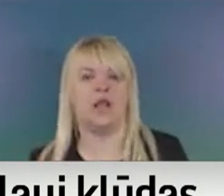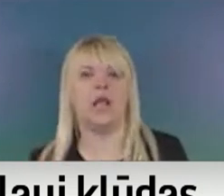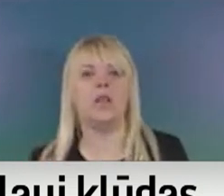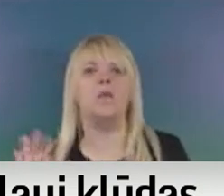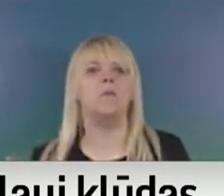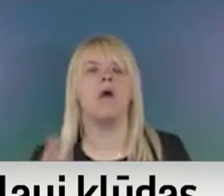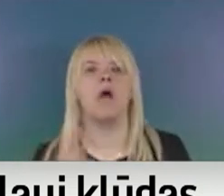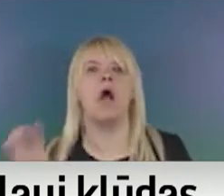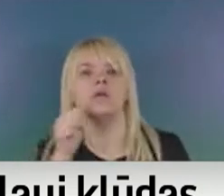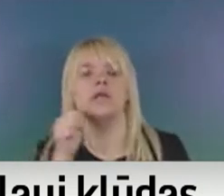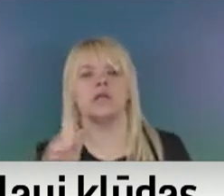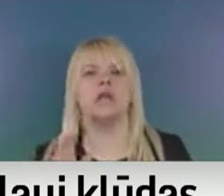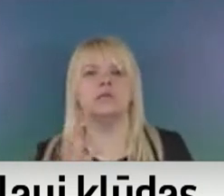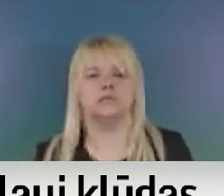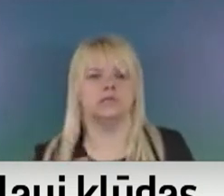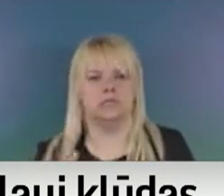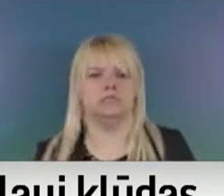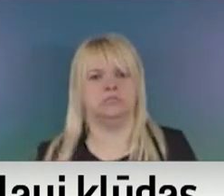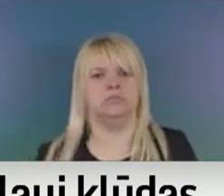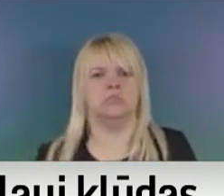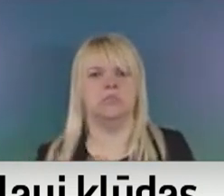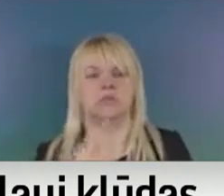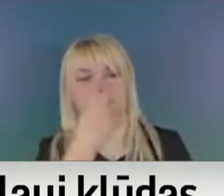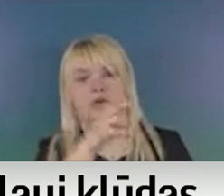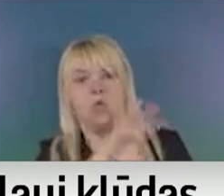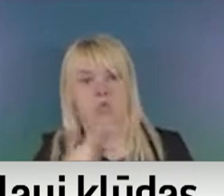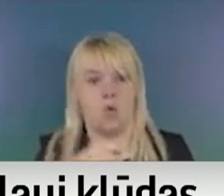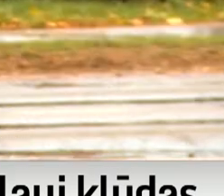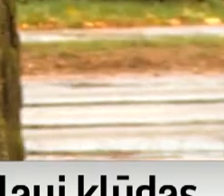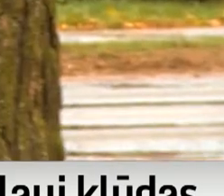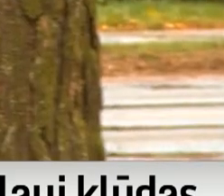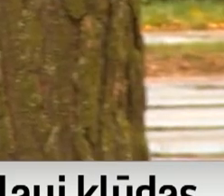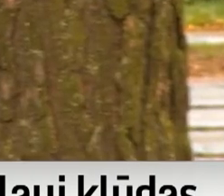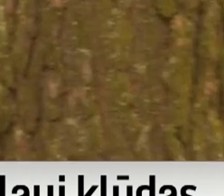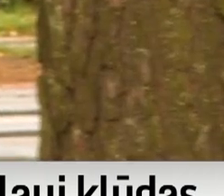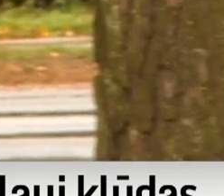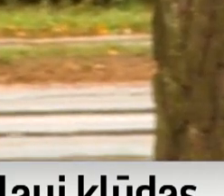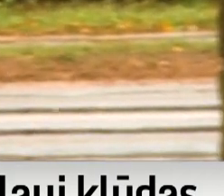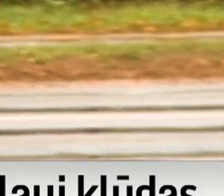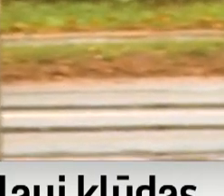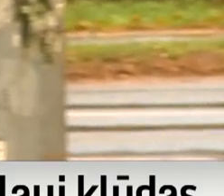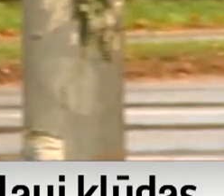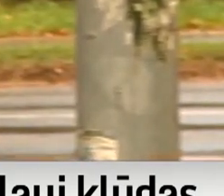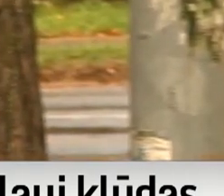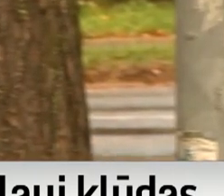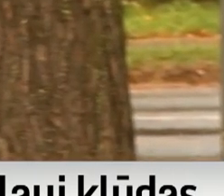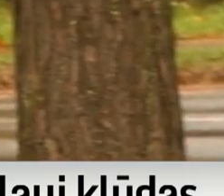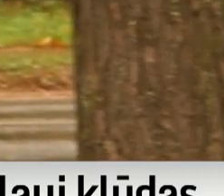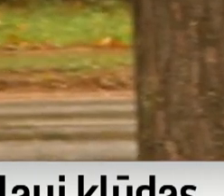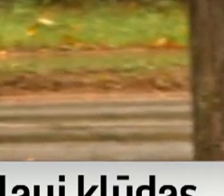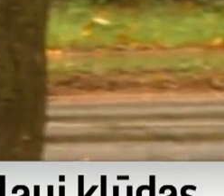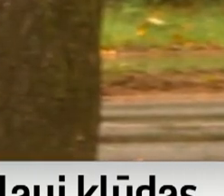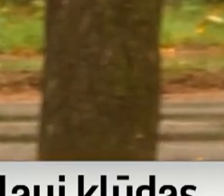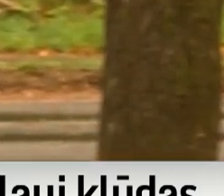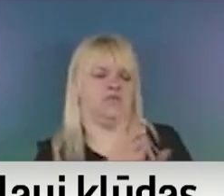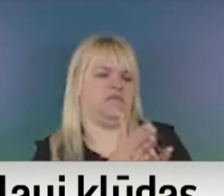pētniece Līga Stafecka norāda, ka nevien iedzīvotāji bieži vien neusticis pašvaldībai, ir arī otrādi. Pašvaldības neuzskata, ka iedzīvotāji